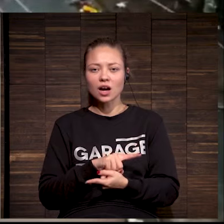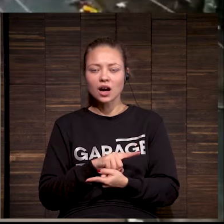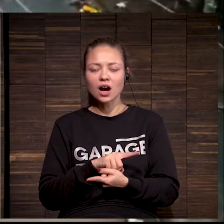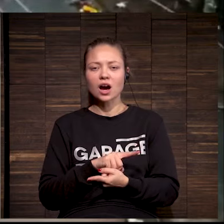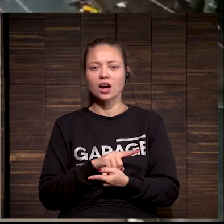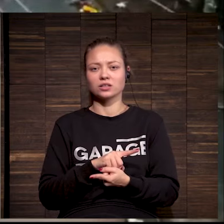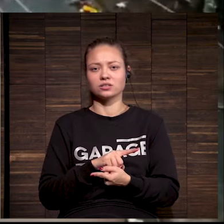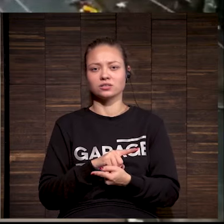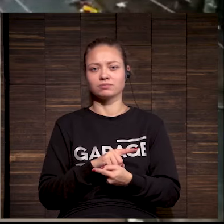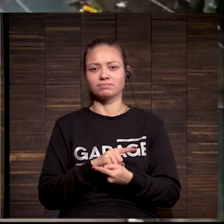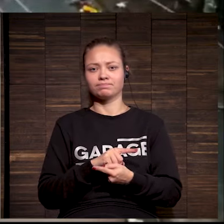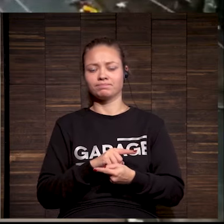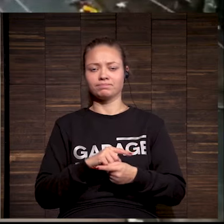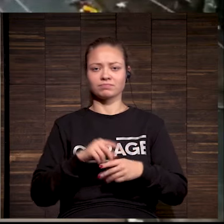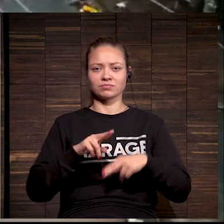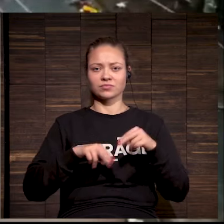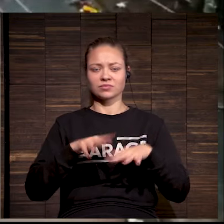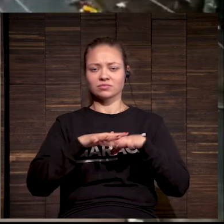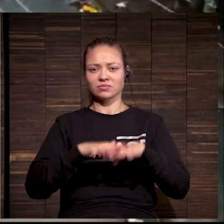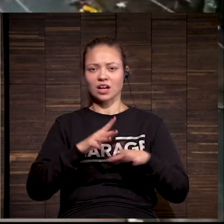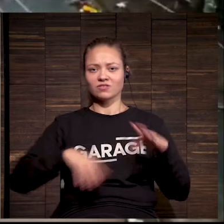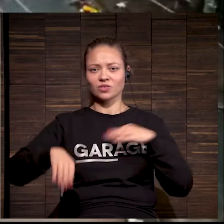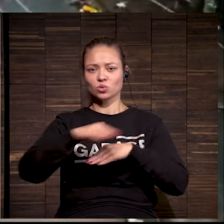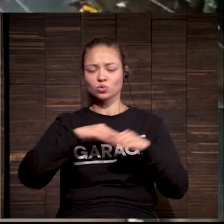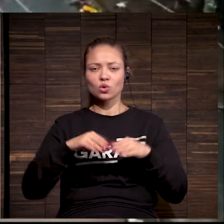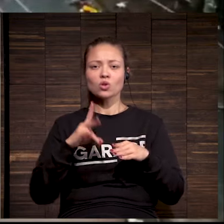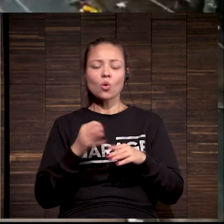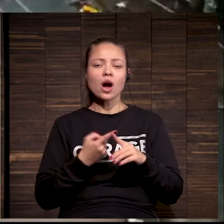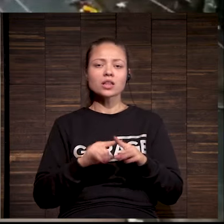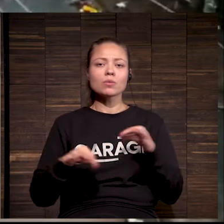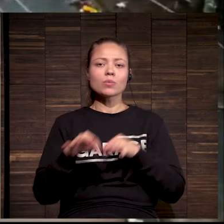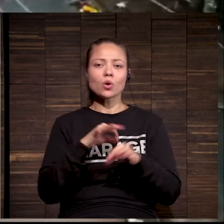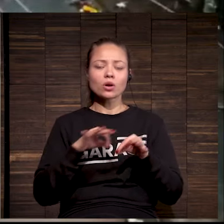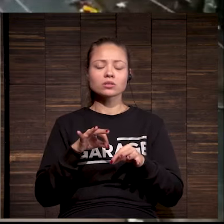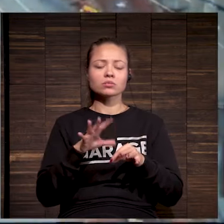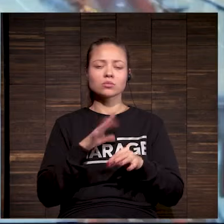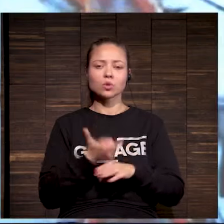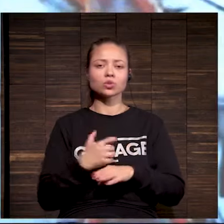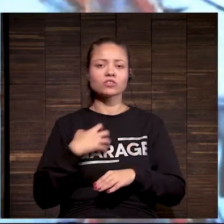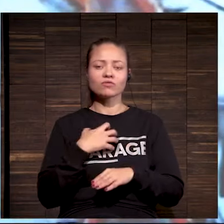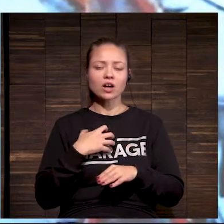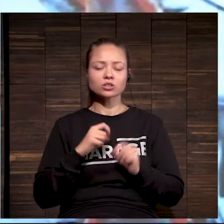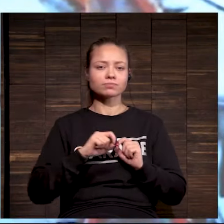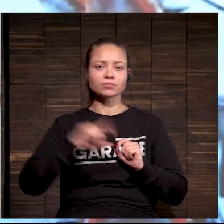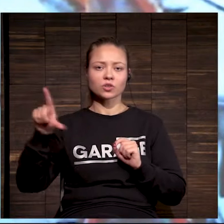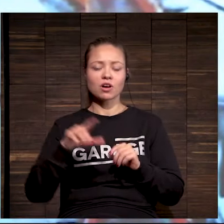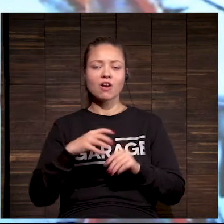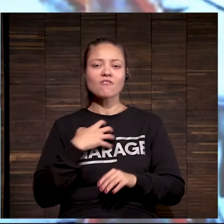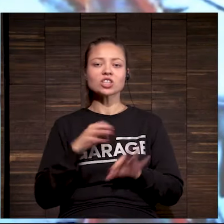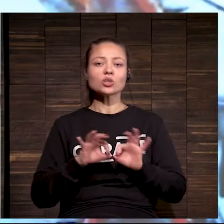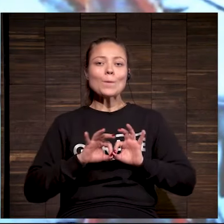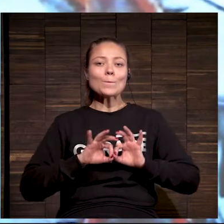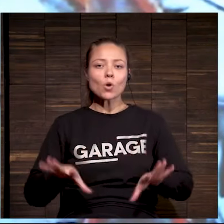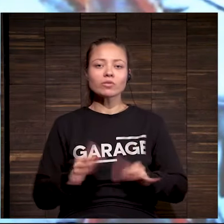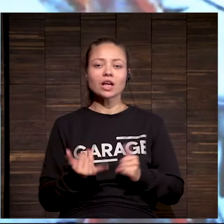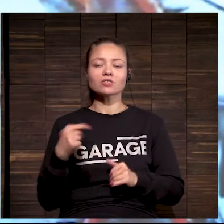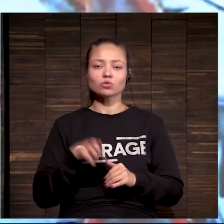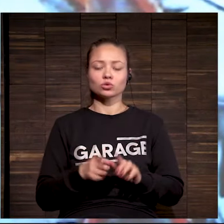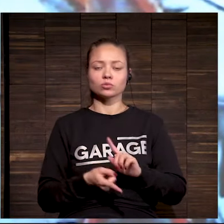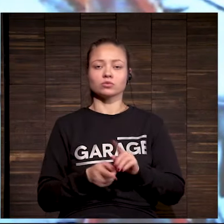инфраструктуру а этот проект стал важной точкой ускорения важным поводом для того чтобы реализовать